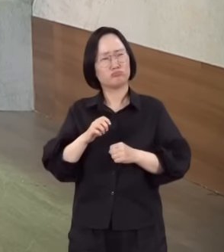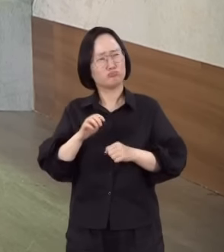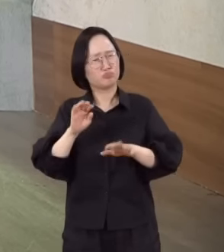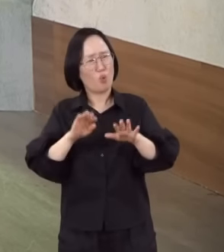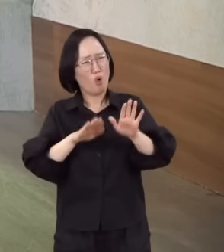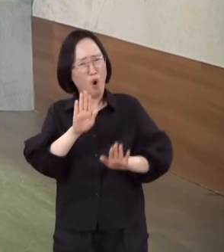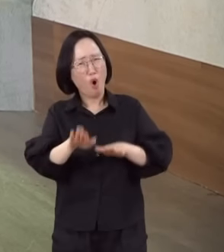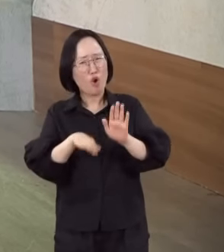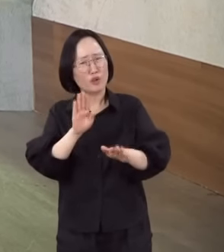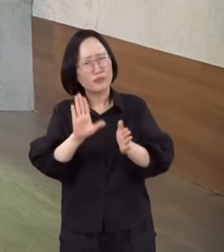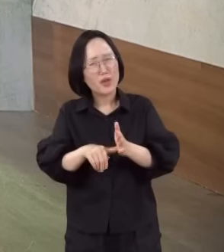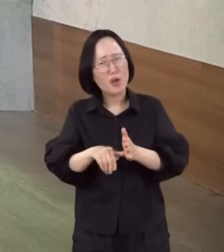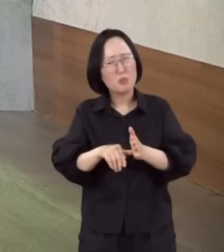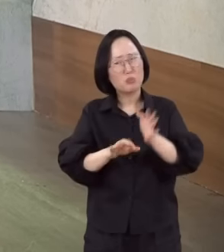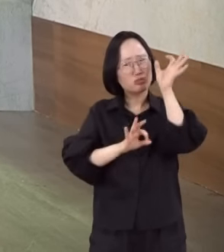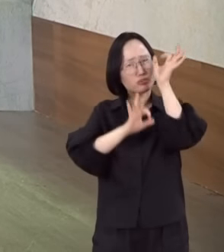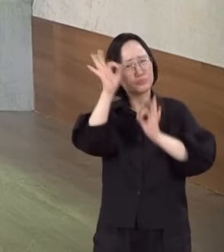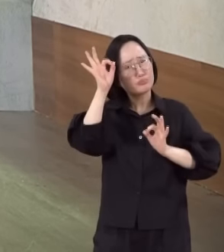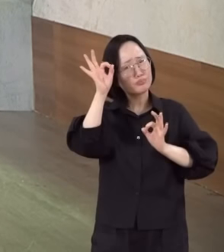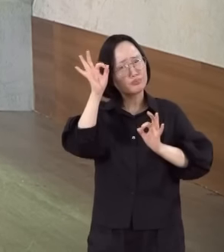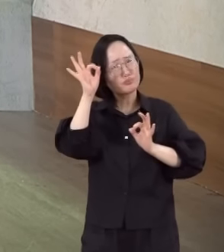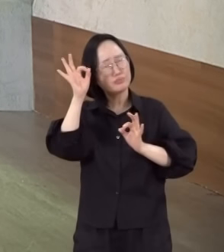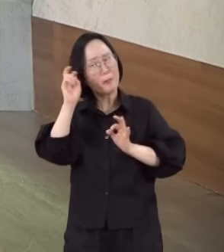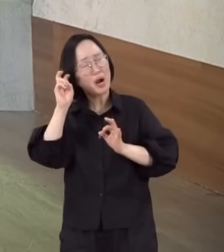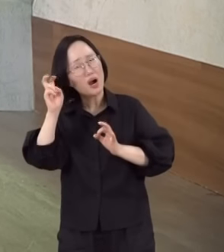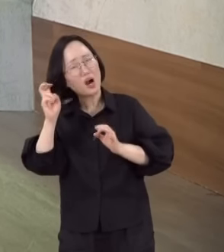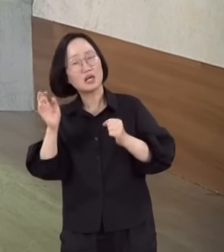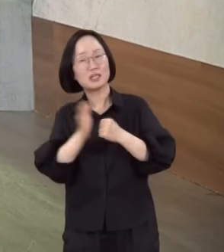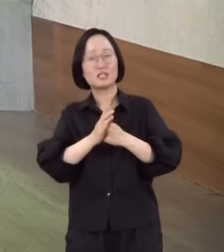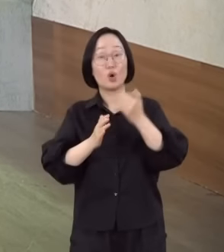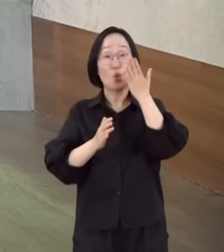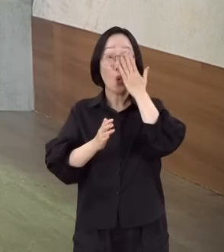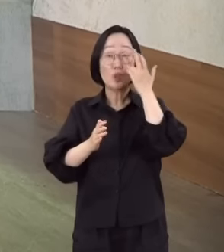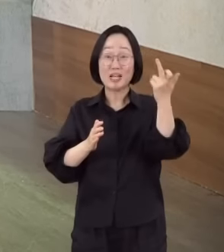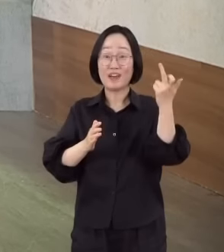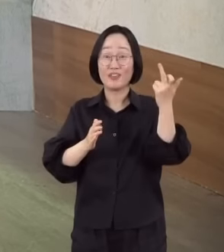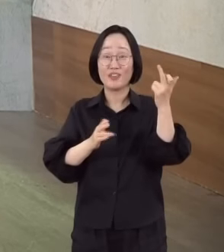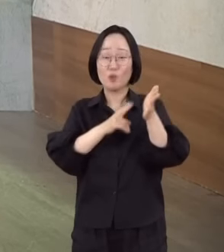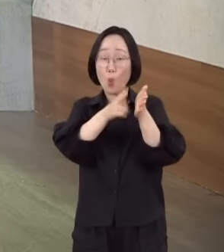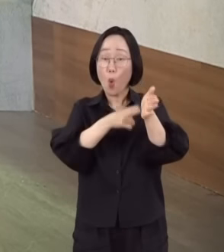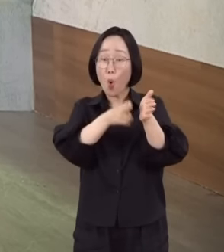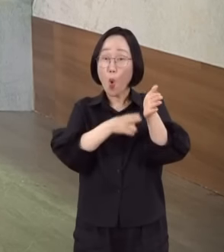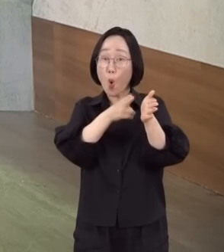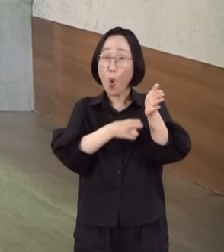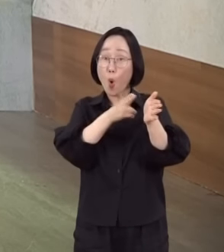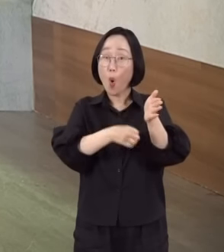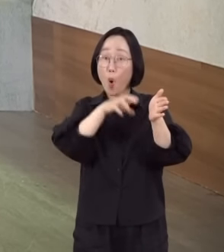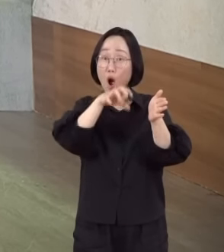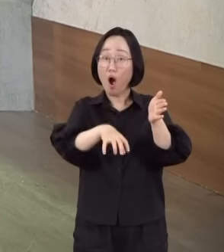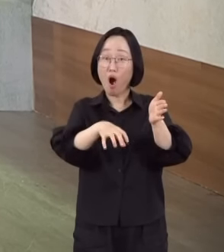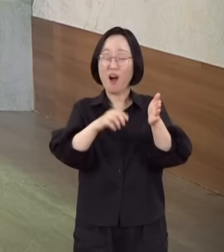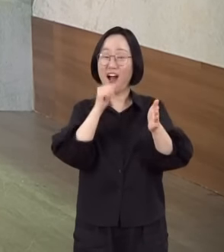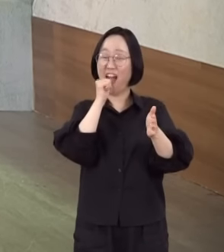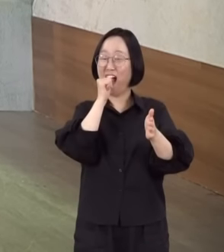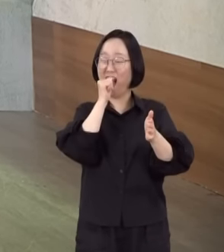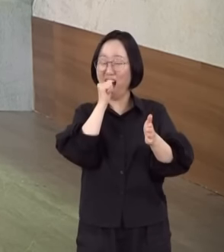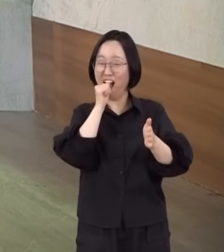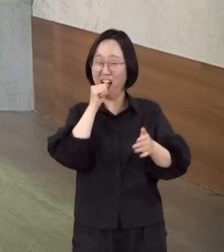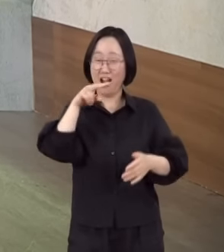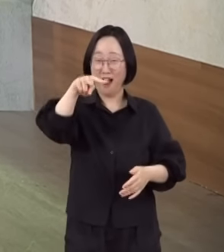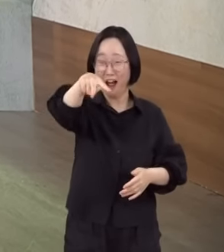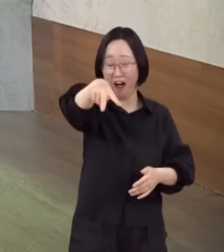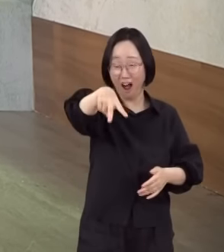잘못 헛 뜯었는지 그 용산 열차가 다니는 용산 철도역 철길에